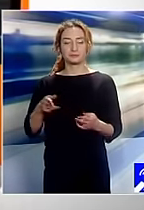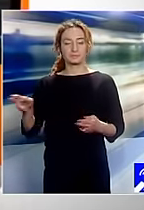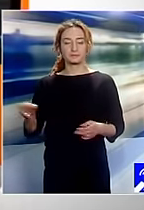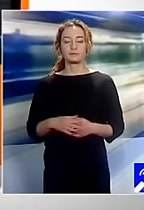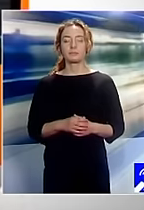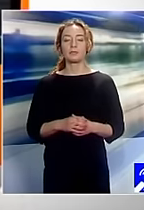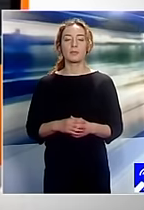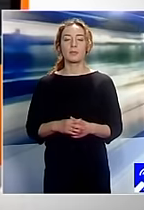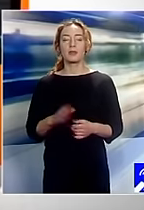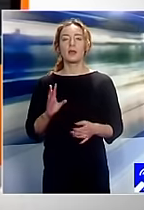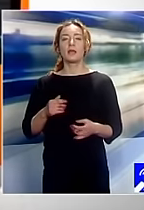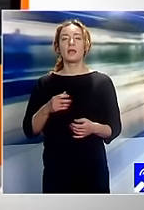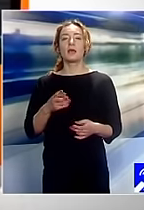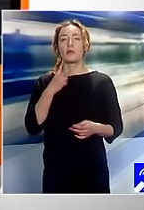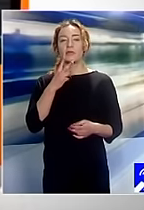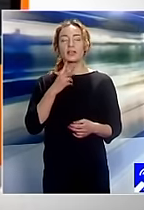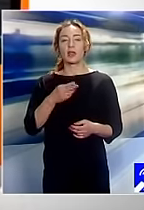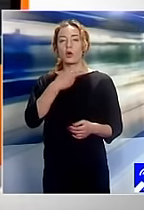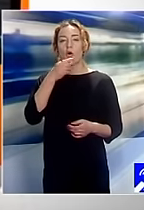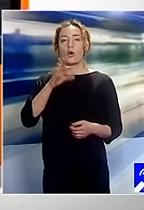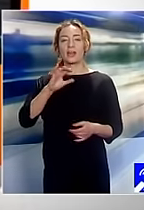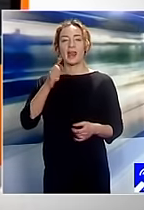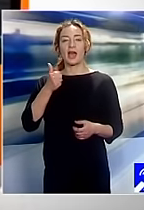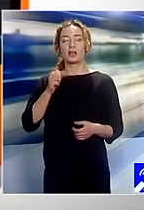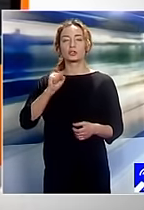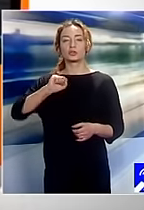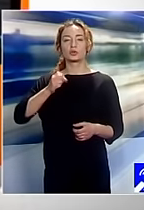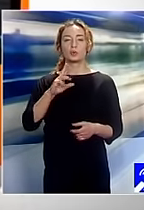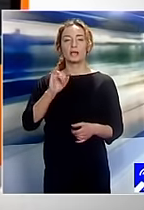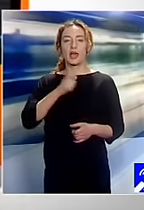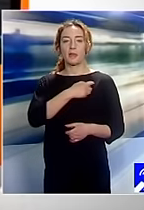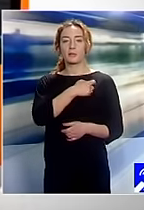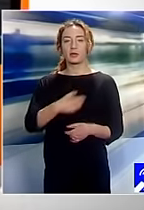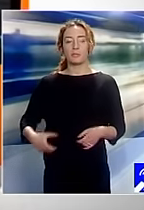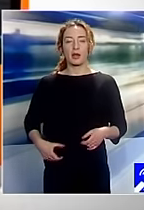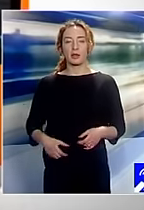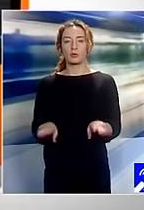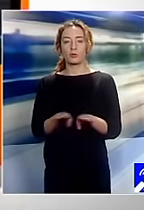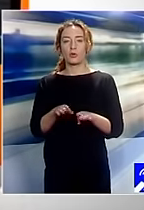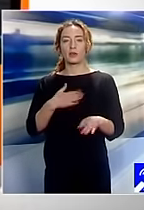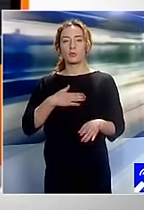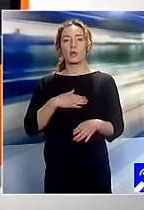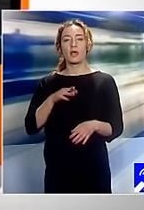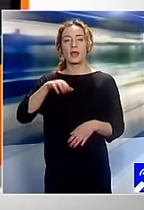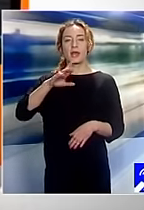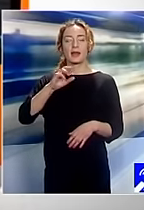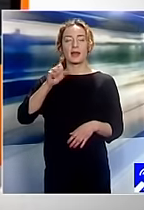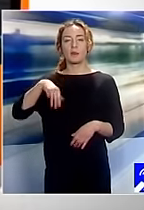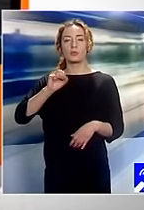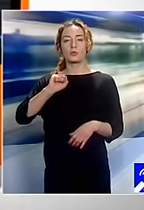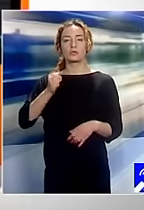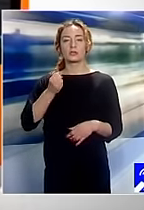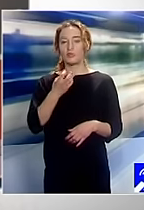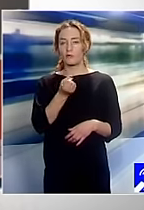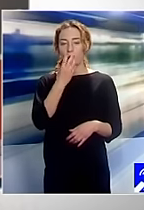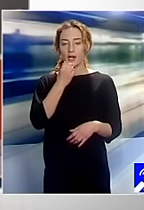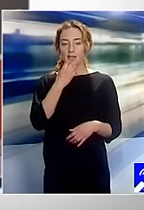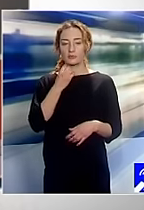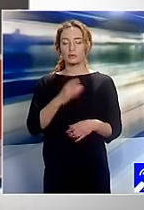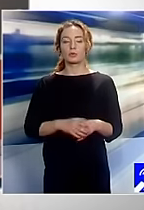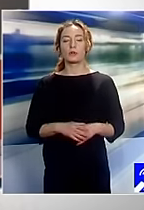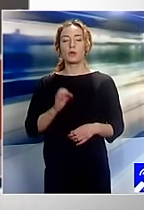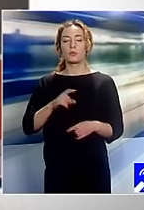funcționa vom afla de la primarul Horea Șulea. Dar mai întâi îl prezint pe colegul meu, Remus Florescu, jurnalist la cotidianul Adevărul. Bună